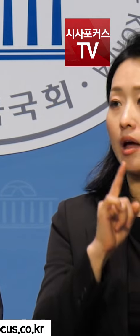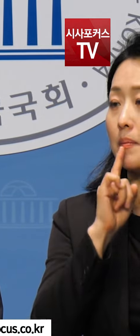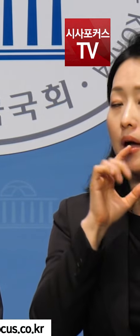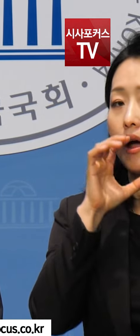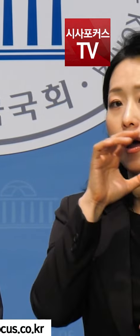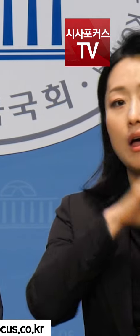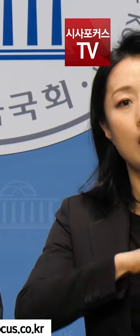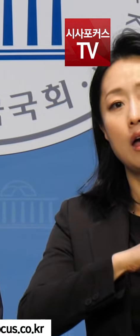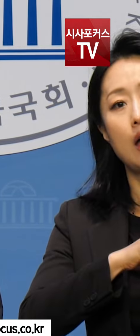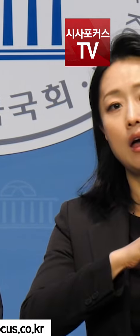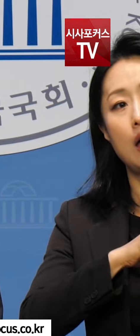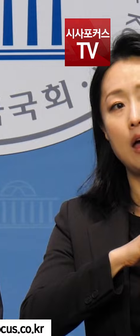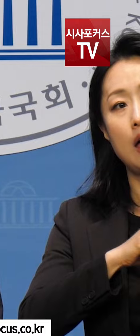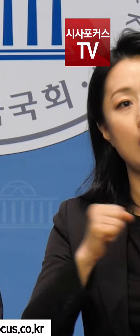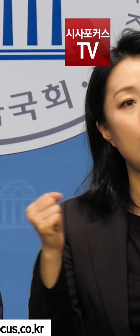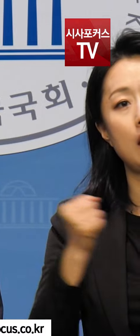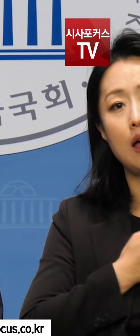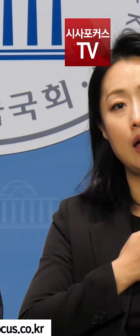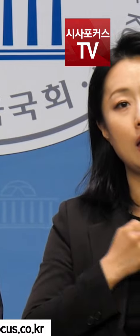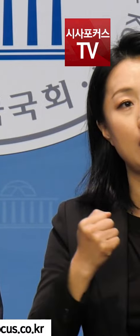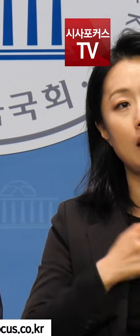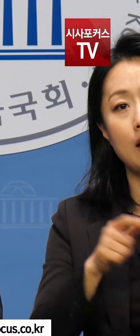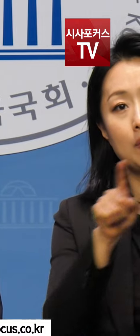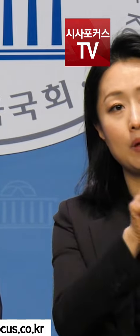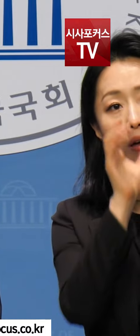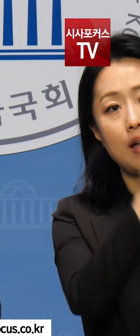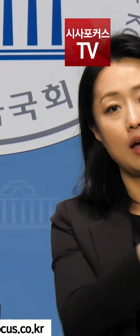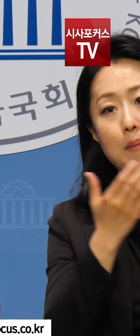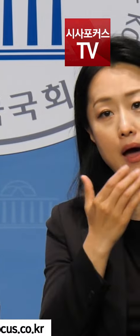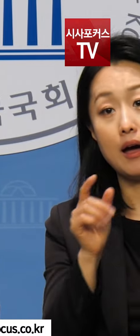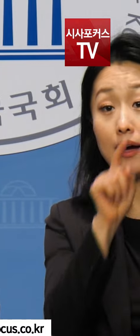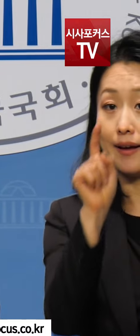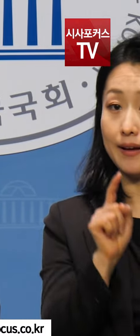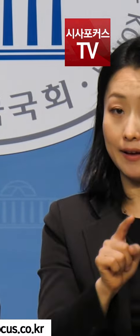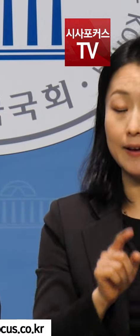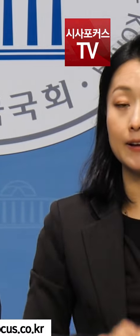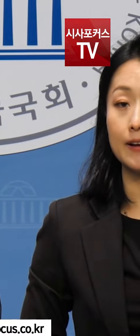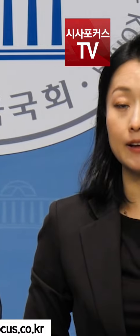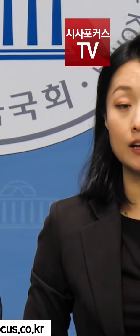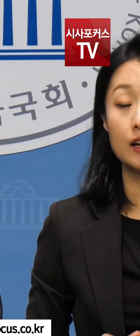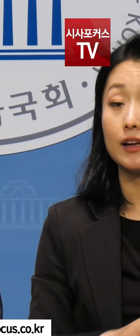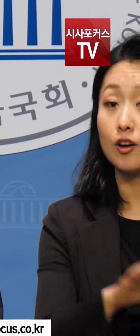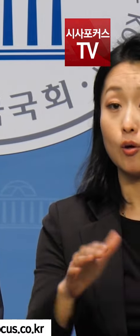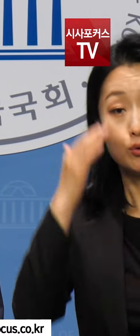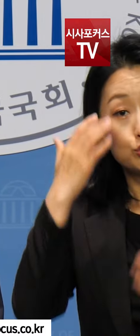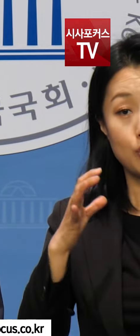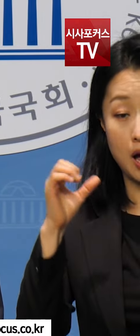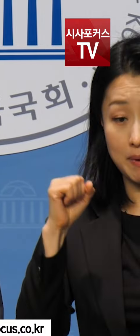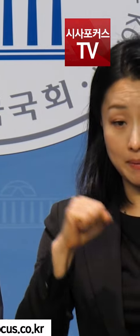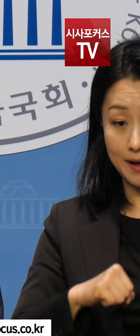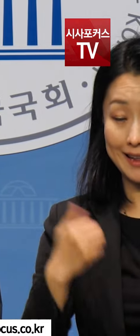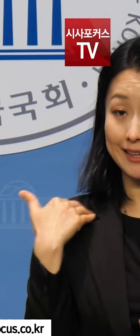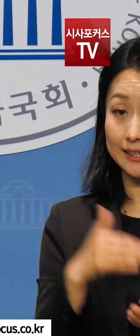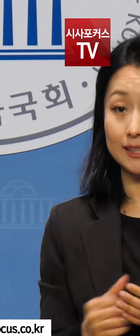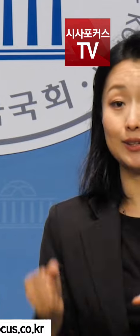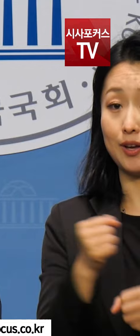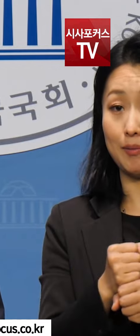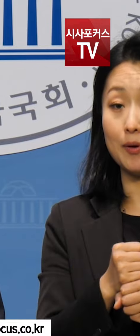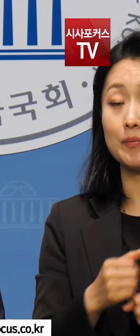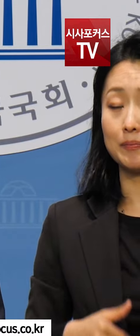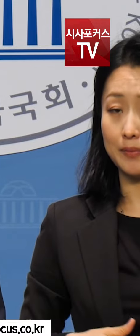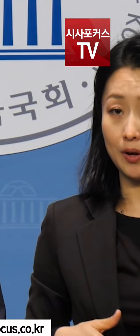잃었습니다. 도대체 이런 정부에게 우리는 무엇을 믿고 맡길 수 있겠습니까? 우리는 무너진 국가를 다시 되돌려야